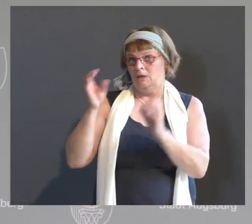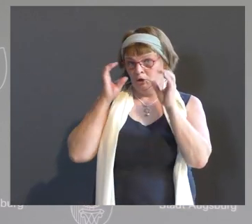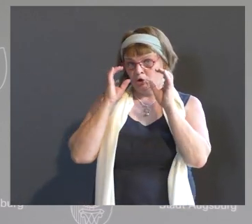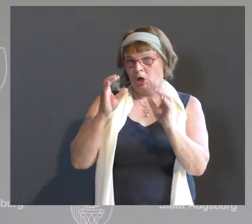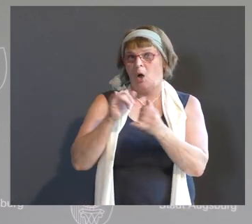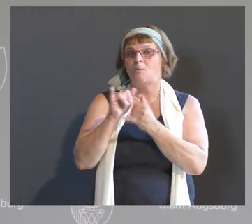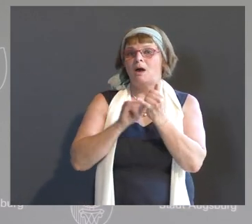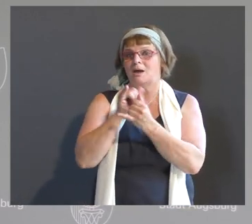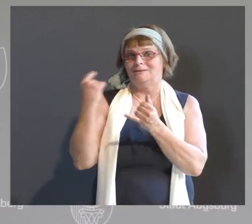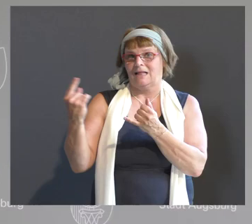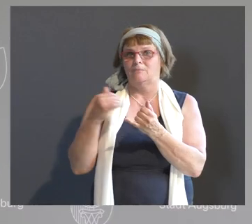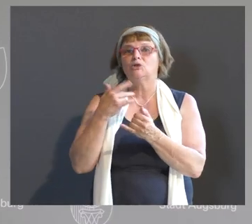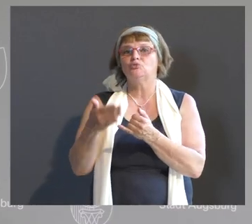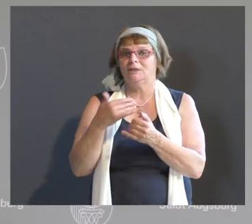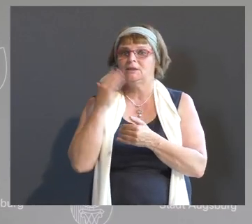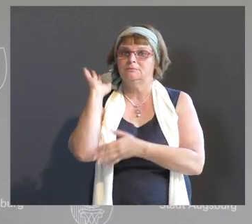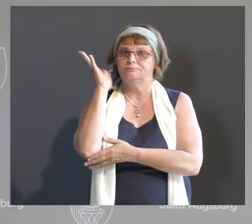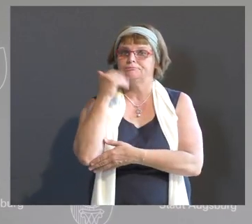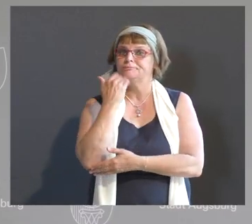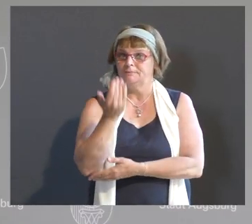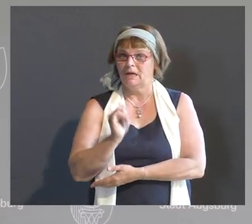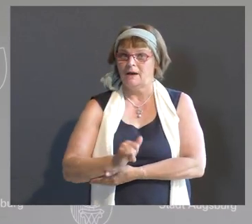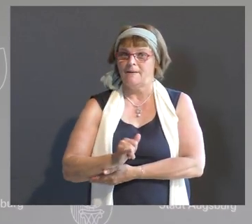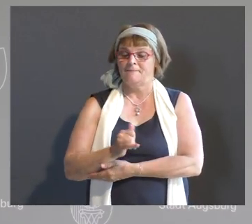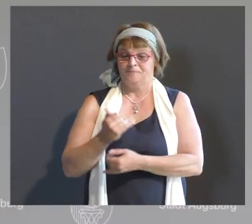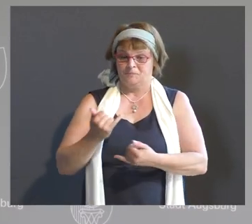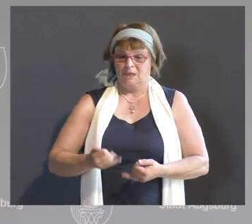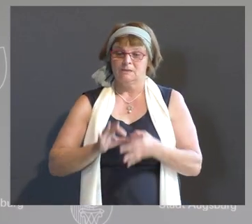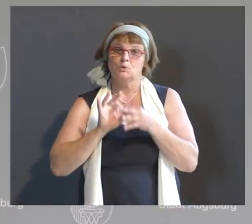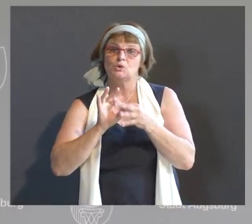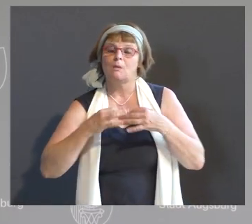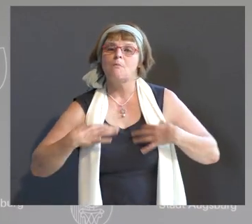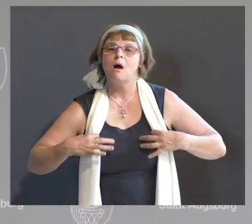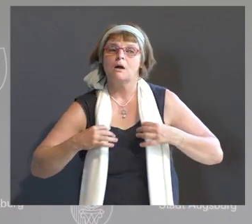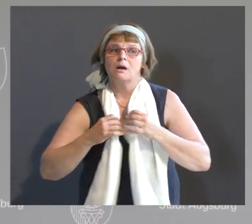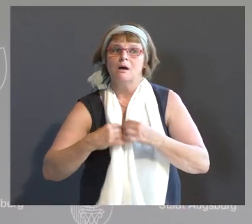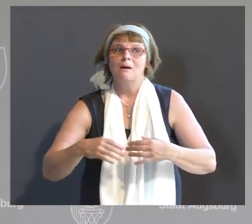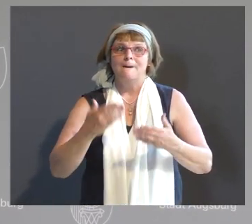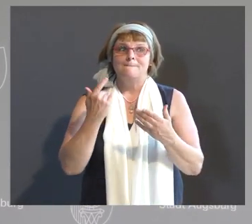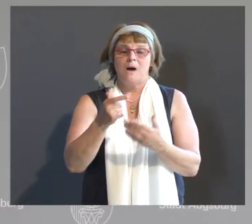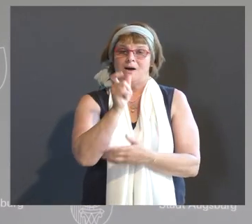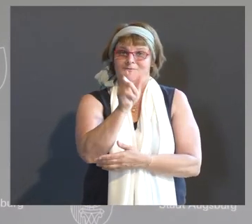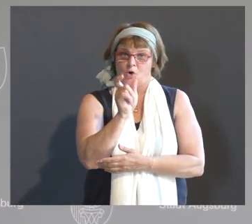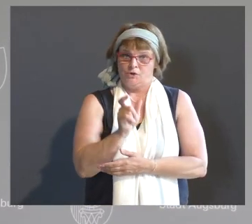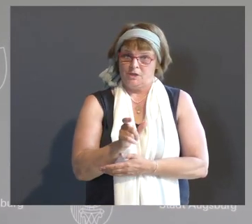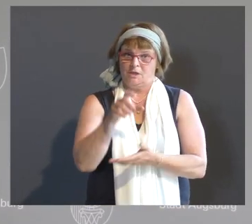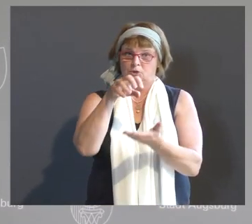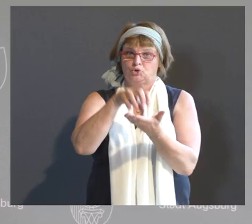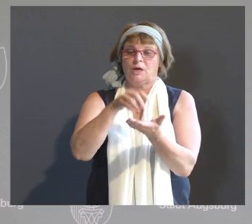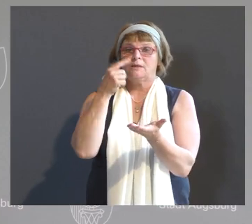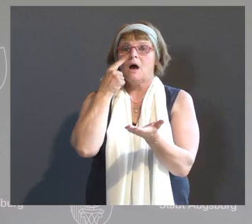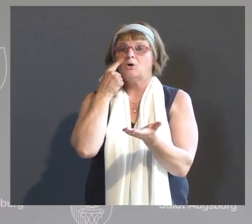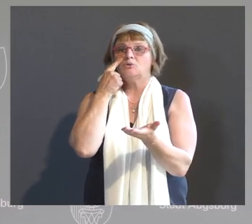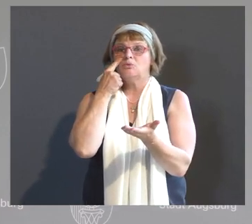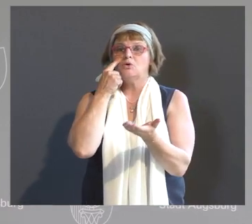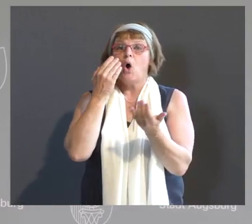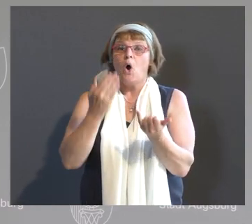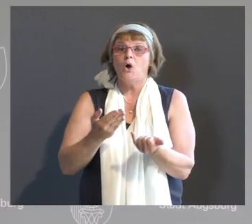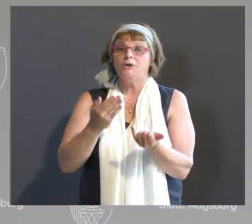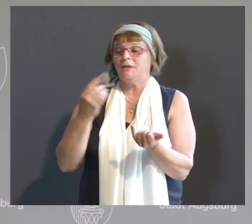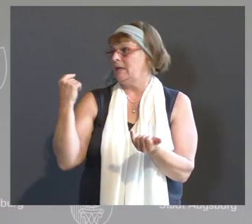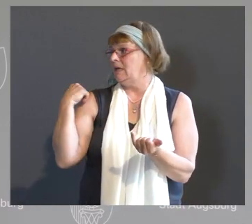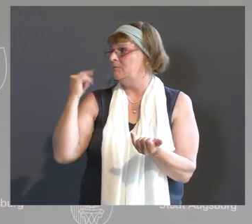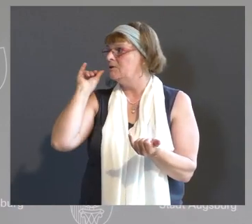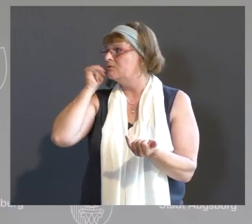mir berichten. Vielleicht ein paar Worte zu den Maßnahmen, die die Stadt Augsburg nun heute durch die Frau